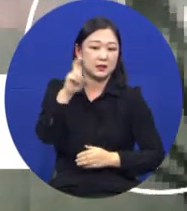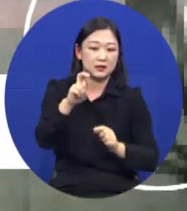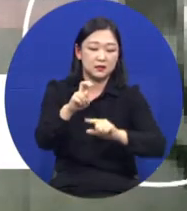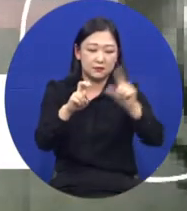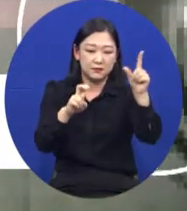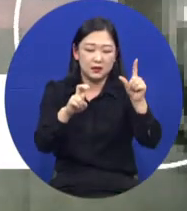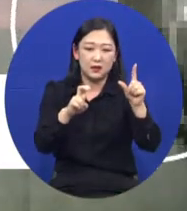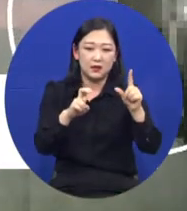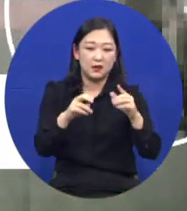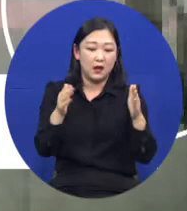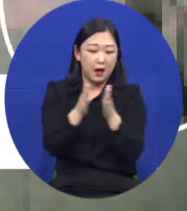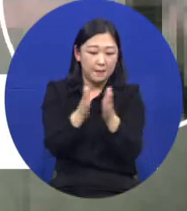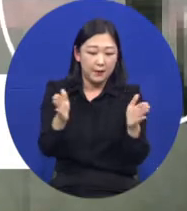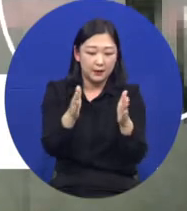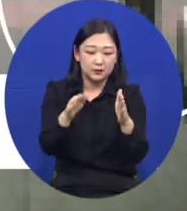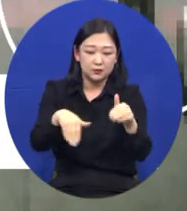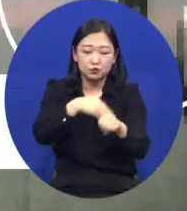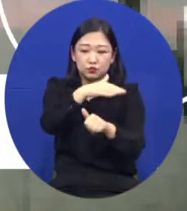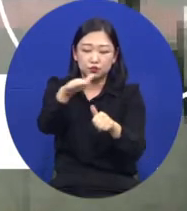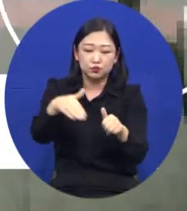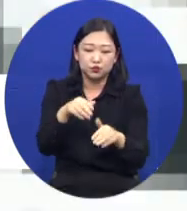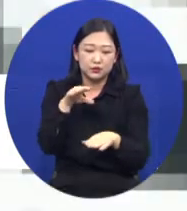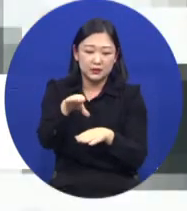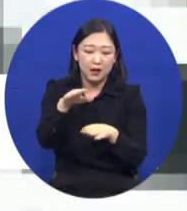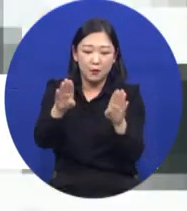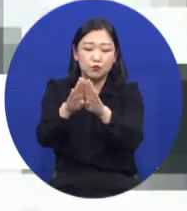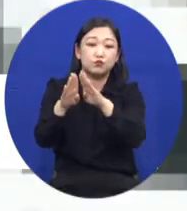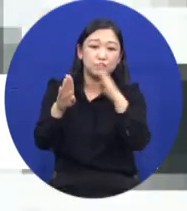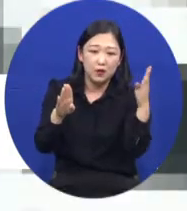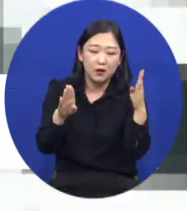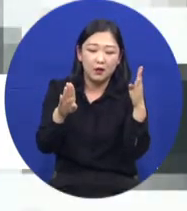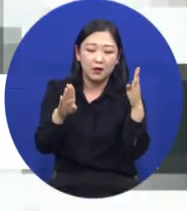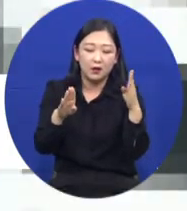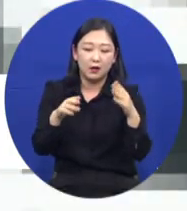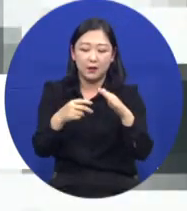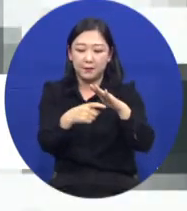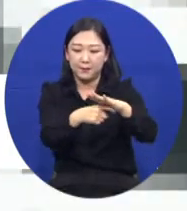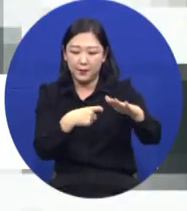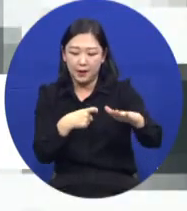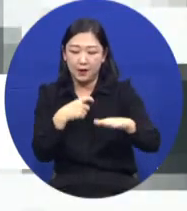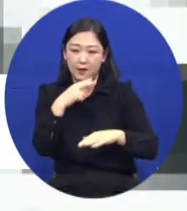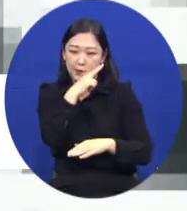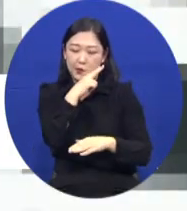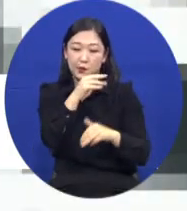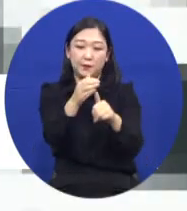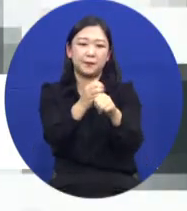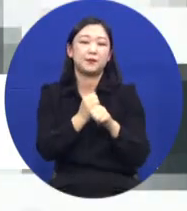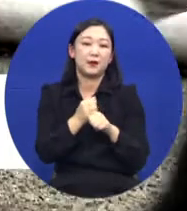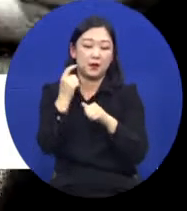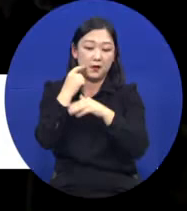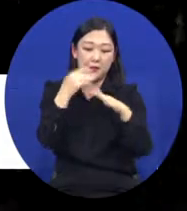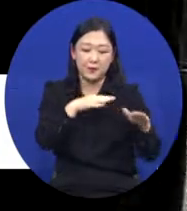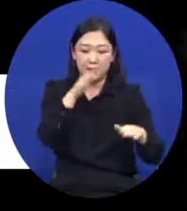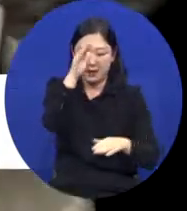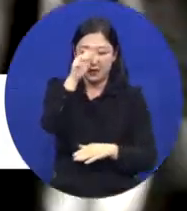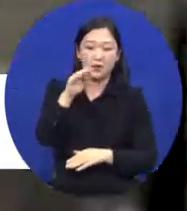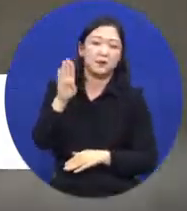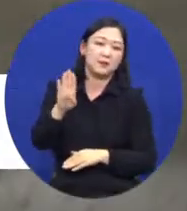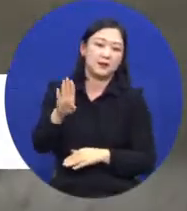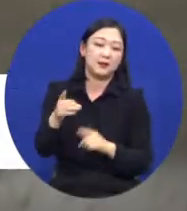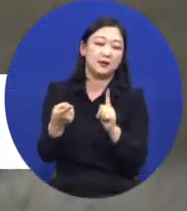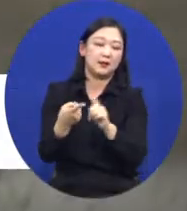신의 아파트 단지 주변에서 술에 취해 차량의 문을 열려다가 절도 미수 혐의로 입건된 폐경 비경 장의